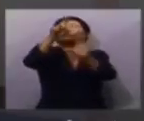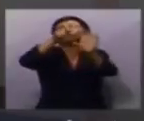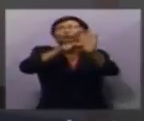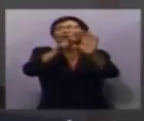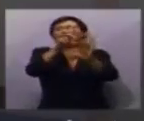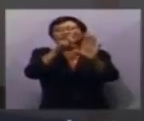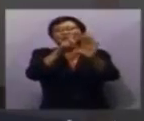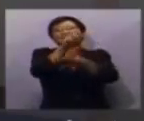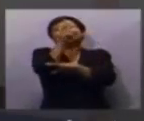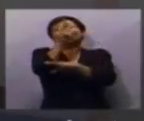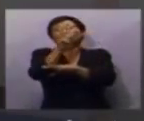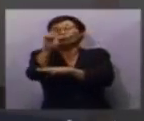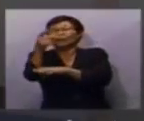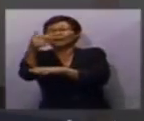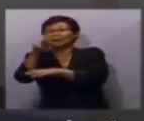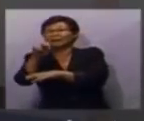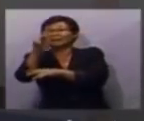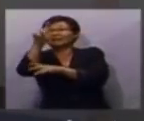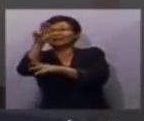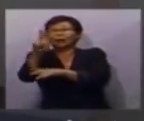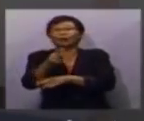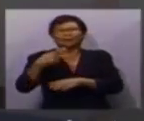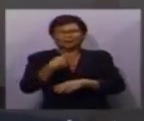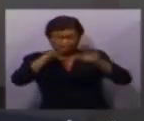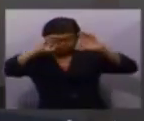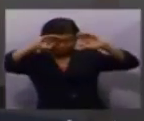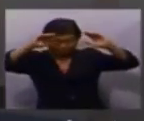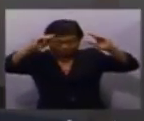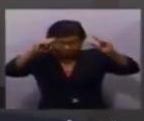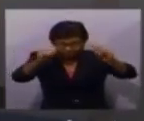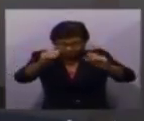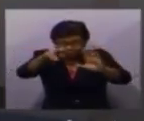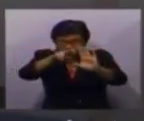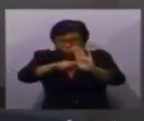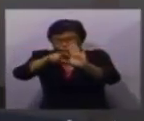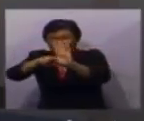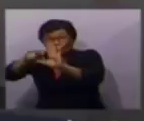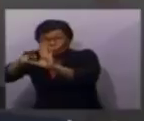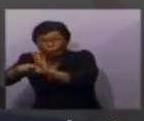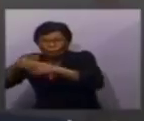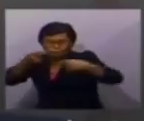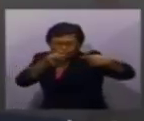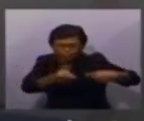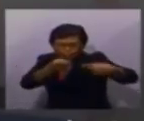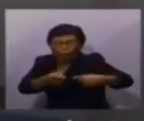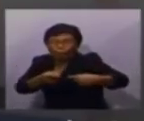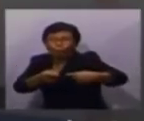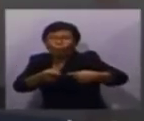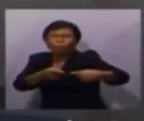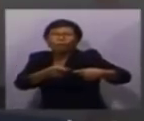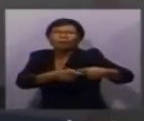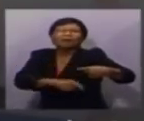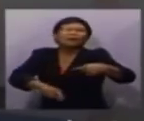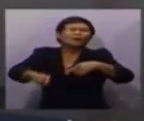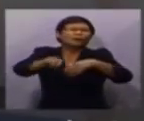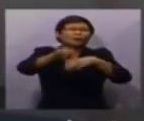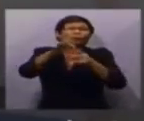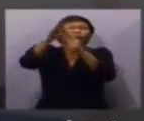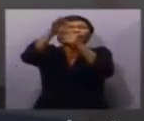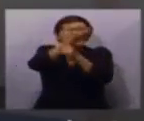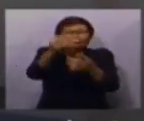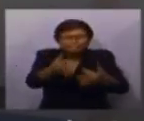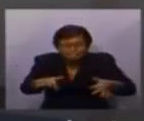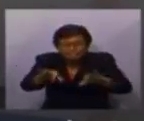DUN Rantau. Apapun, kita beri tumpuan terlebih dahulu kepada kerusi-kerusi yang ditandingi figura-figura utama dan